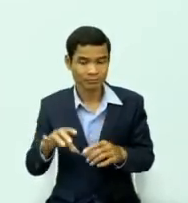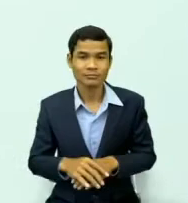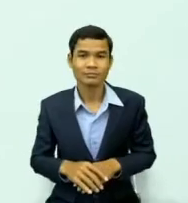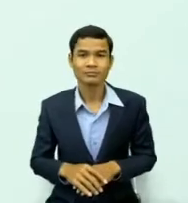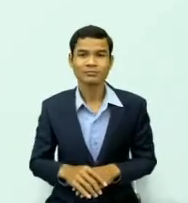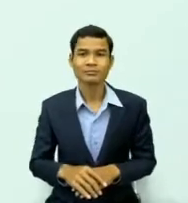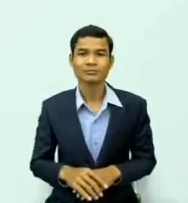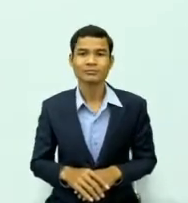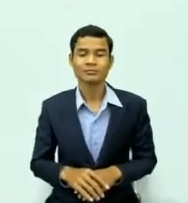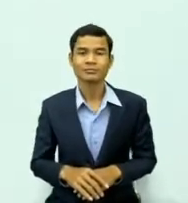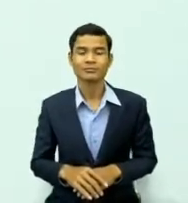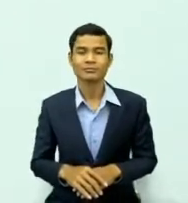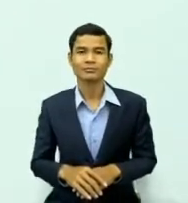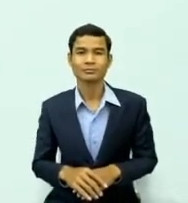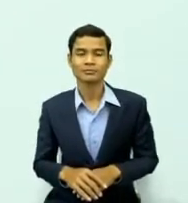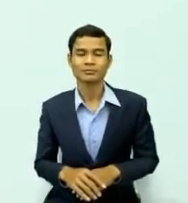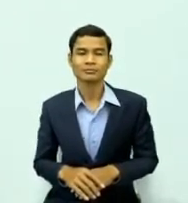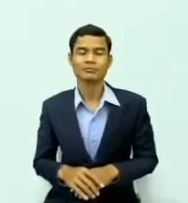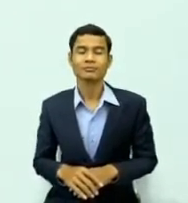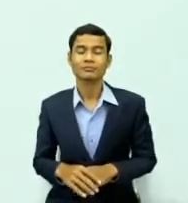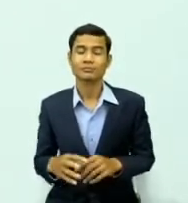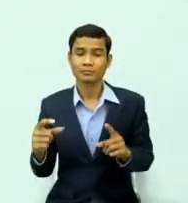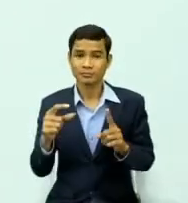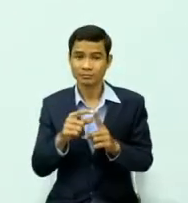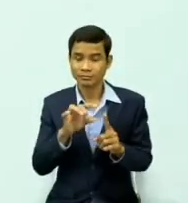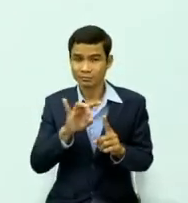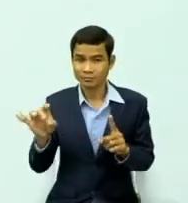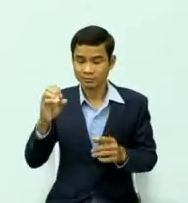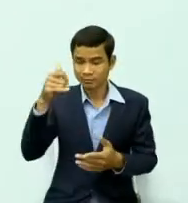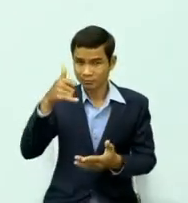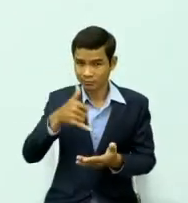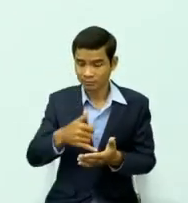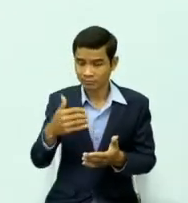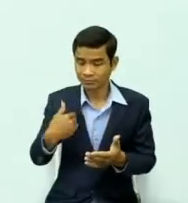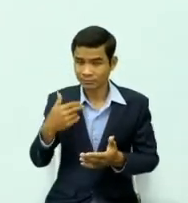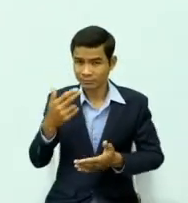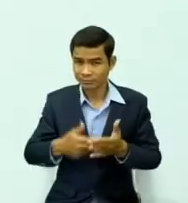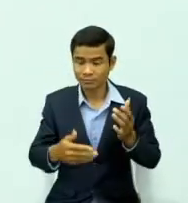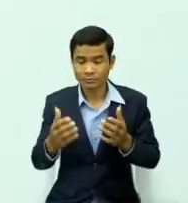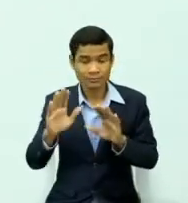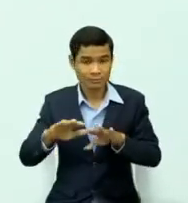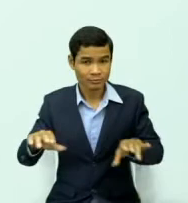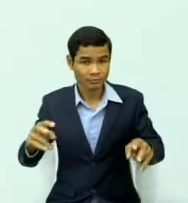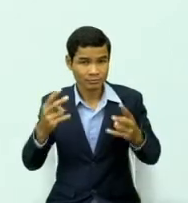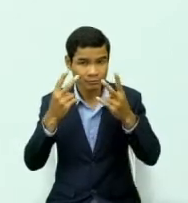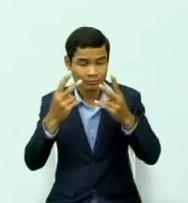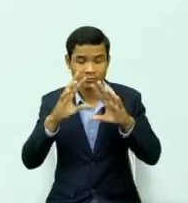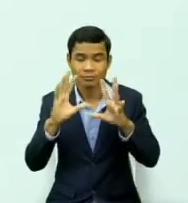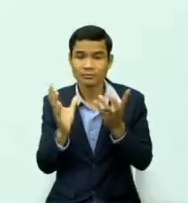Chà, đại chuyện được bao dừng ngày này cứ miên chuyện. Chà, con mơ tình ọc này.